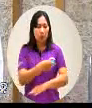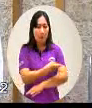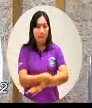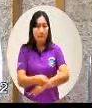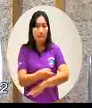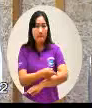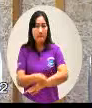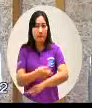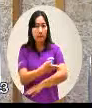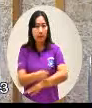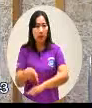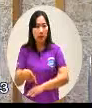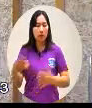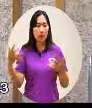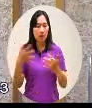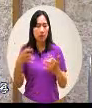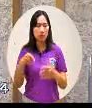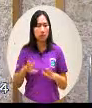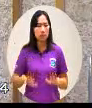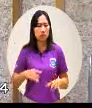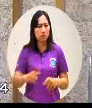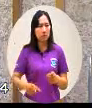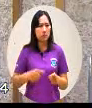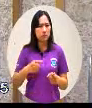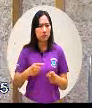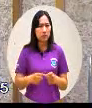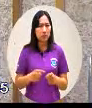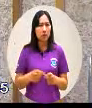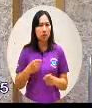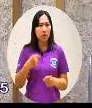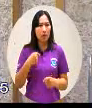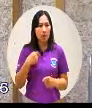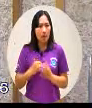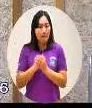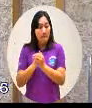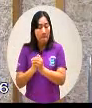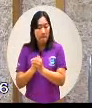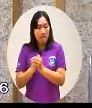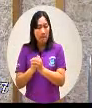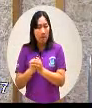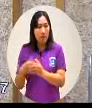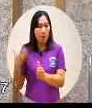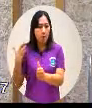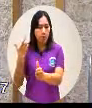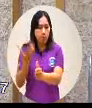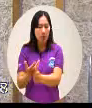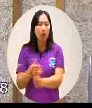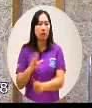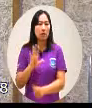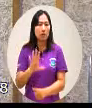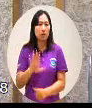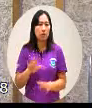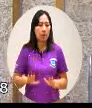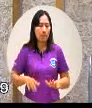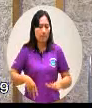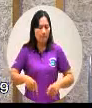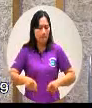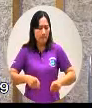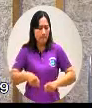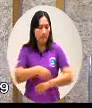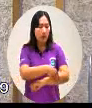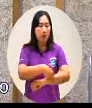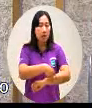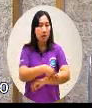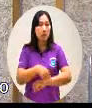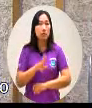问题，实际上我今年今年阮有委托处理吼，即马目前即即马咧规划设计，